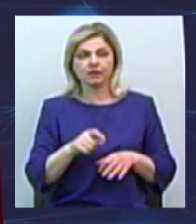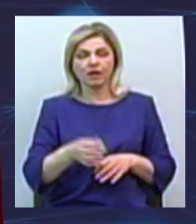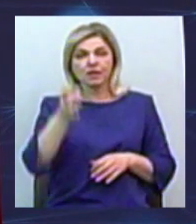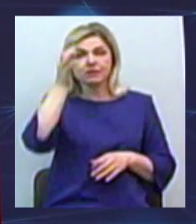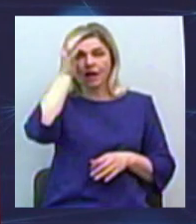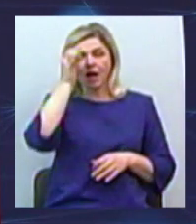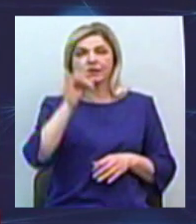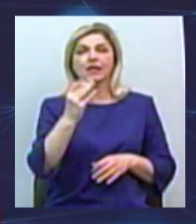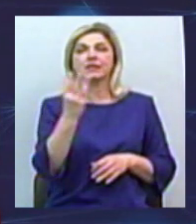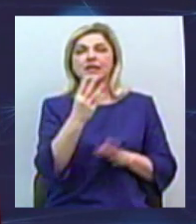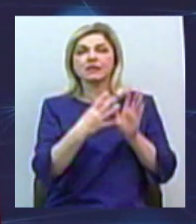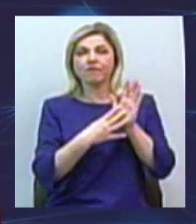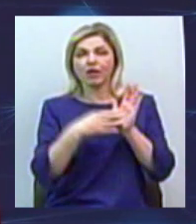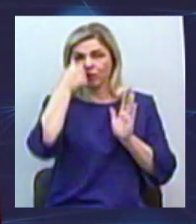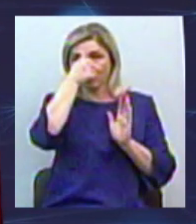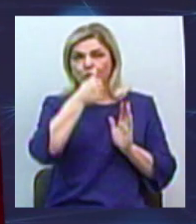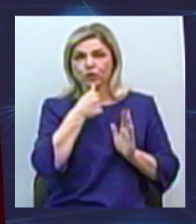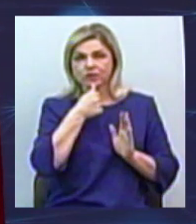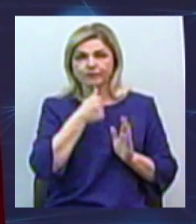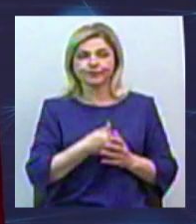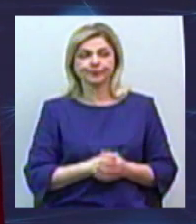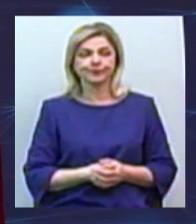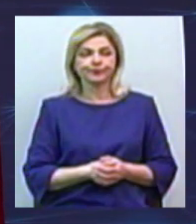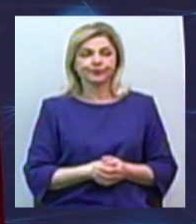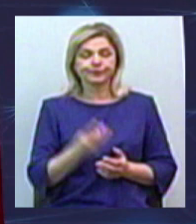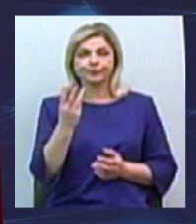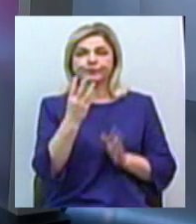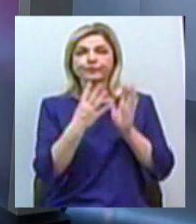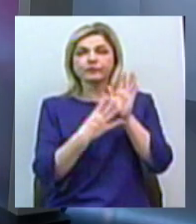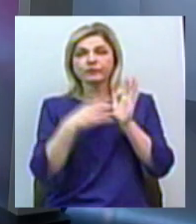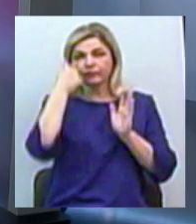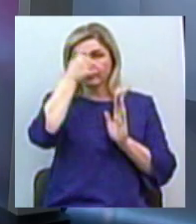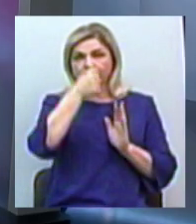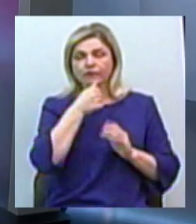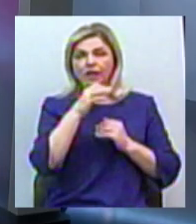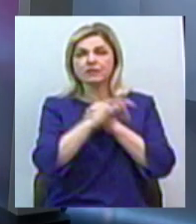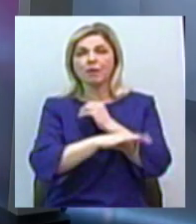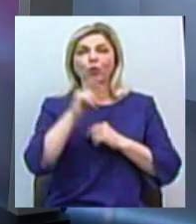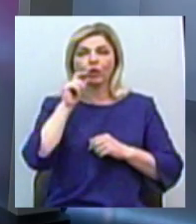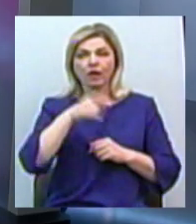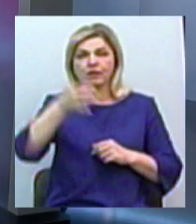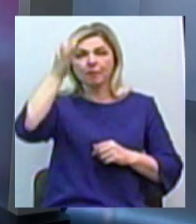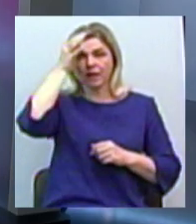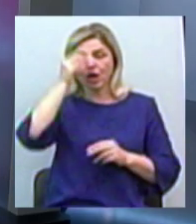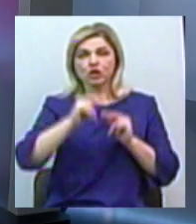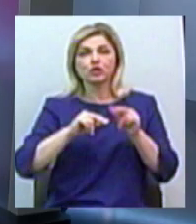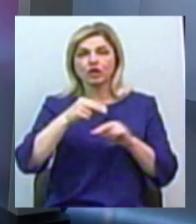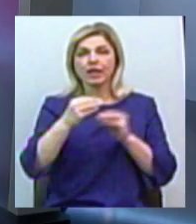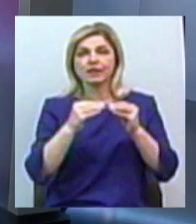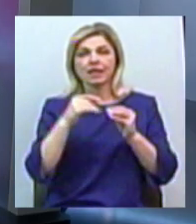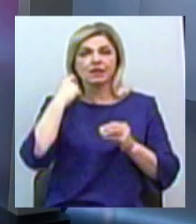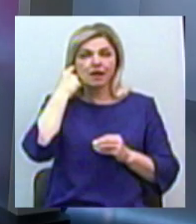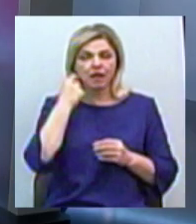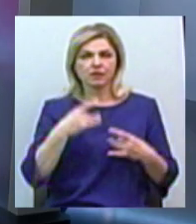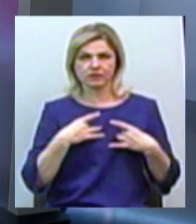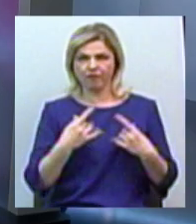Згадали її в 39-му році, по-перше. Да? В 39-му році в Західній Україні пригадали і фактично через 10 років